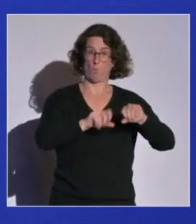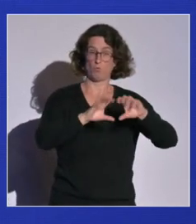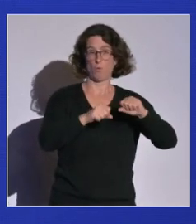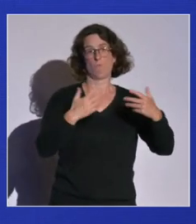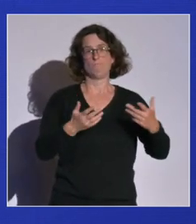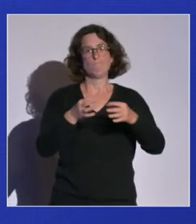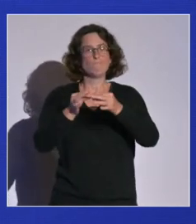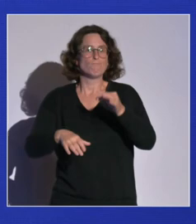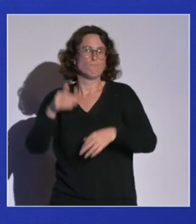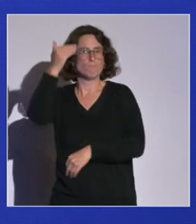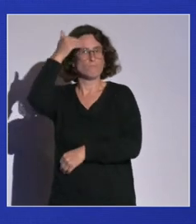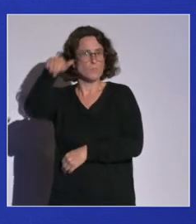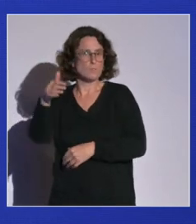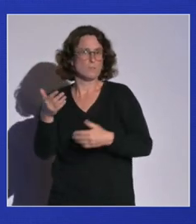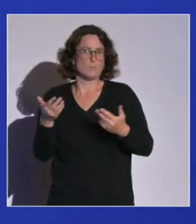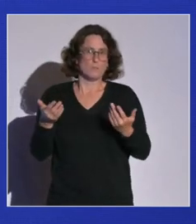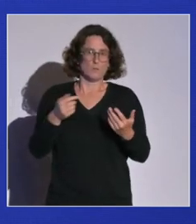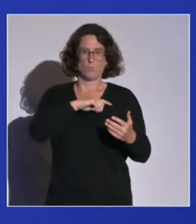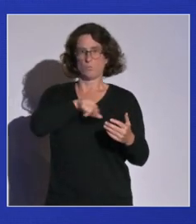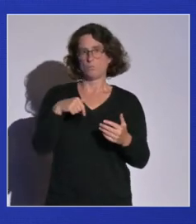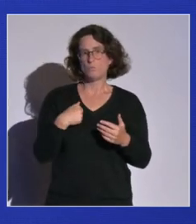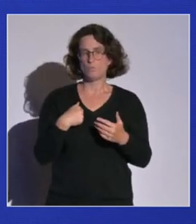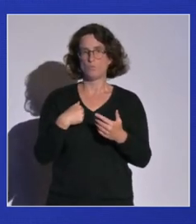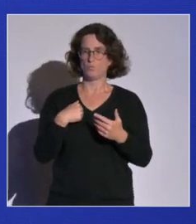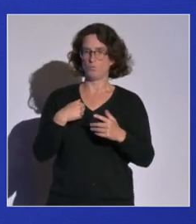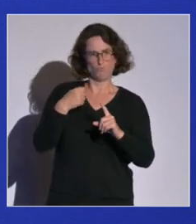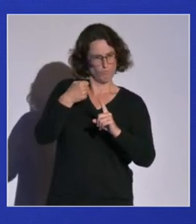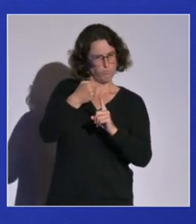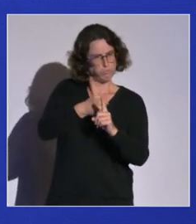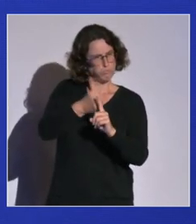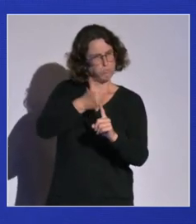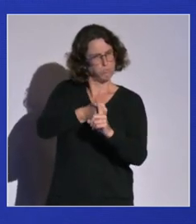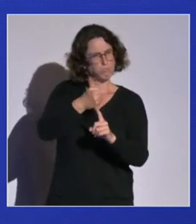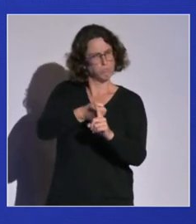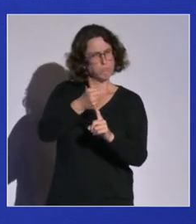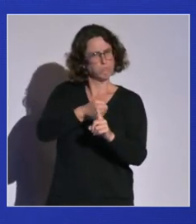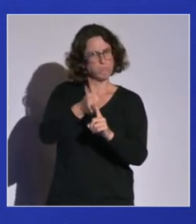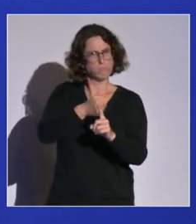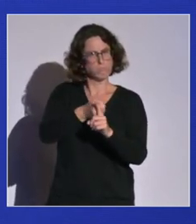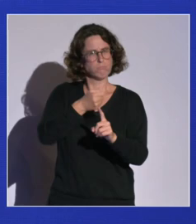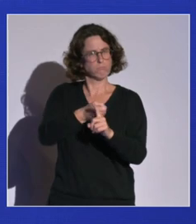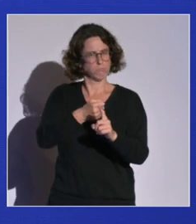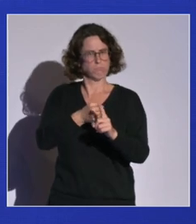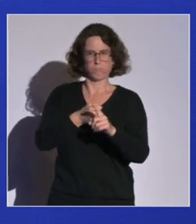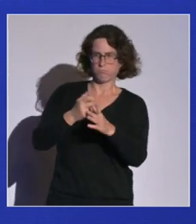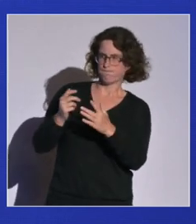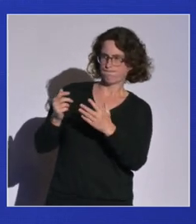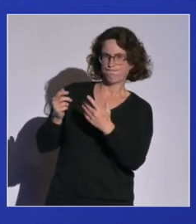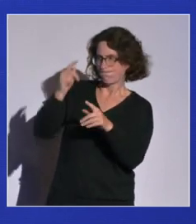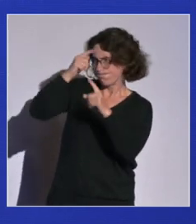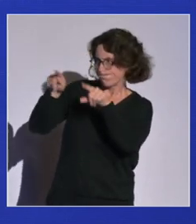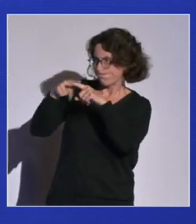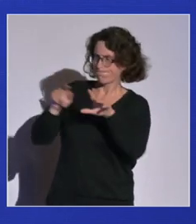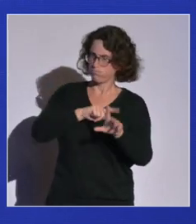nous avons les uns et les autres défendue envers et contre tous, qui est la capacité de